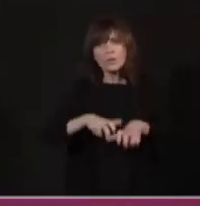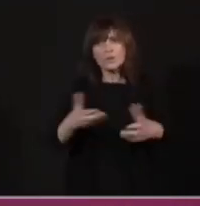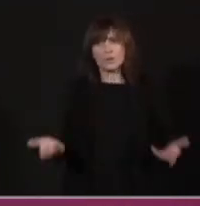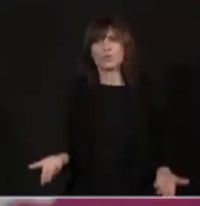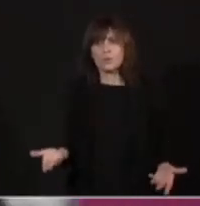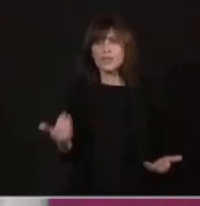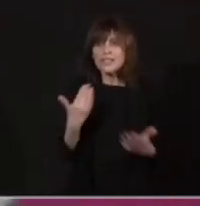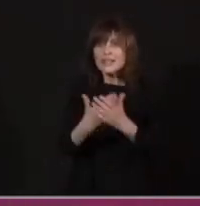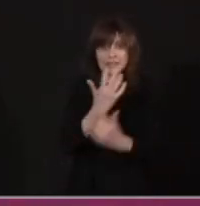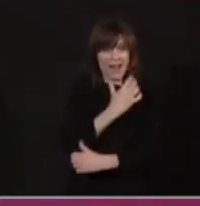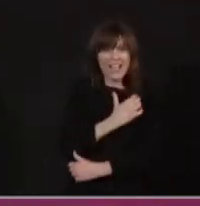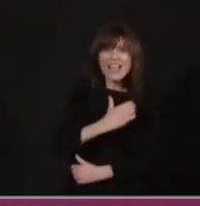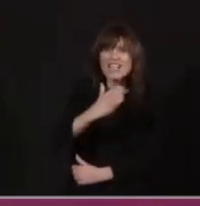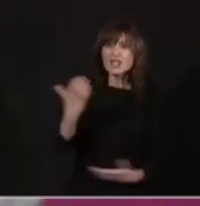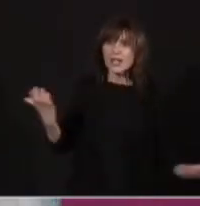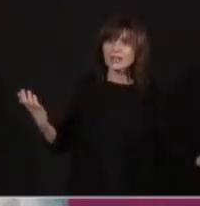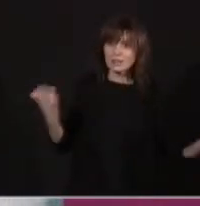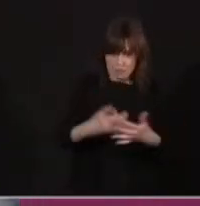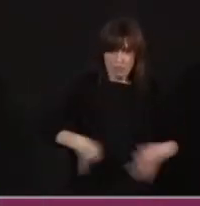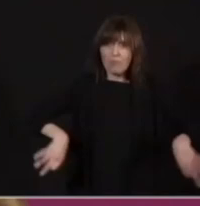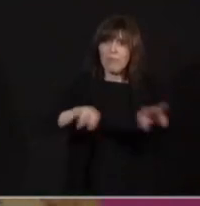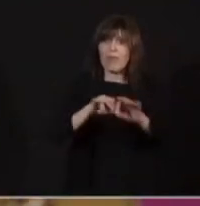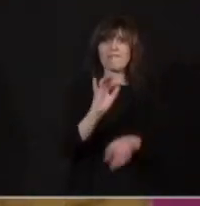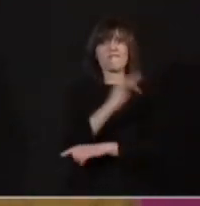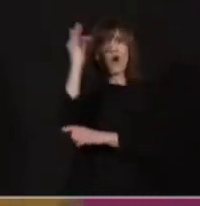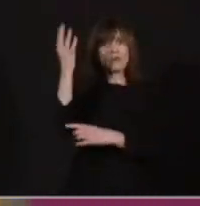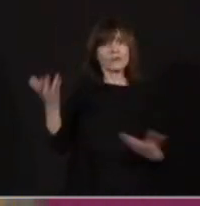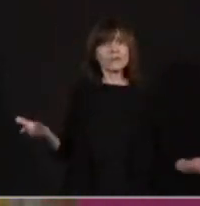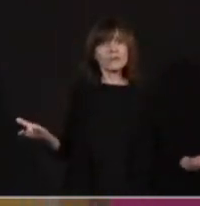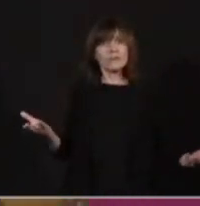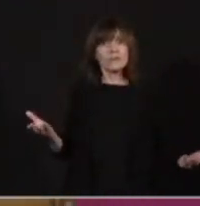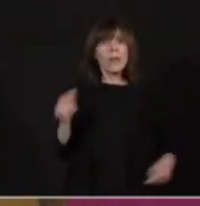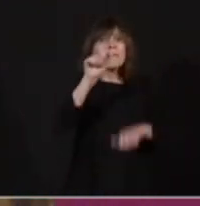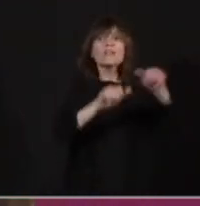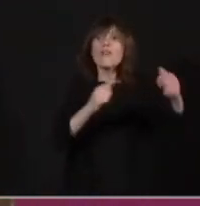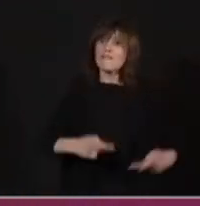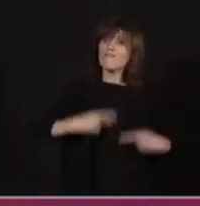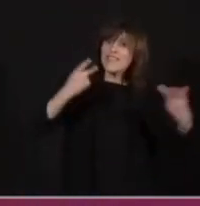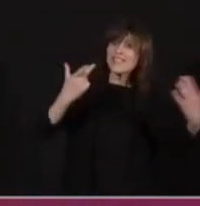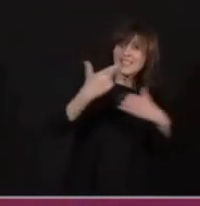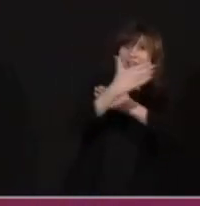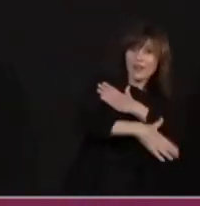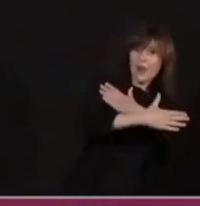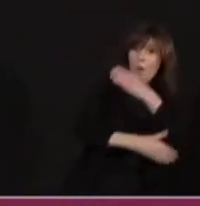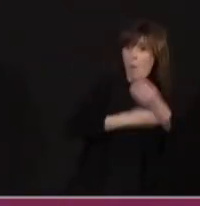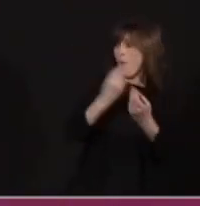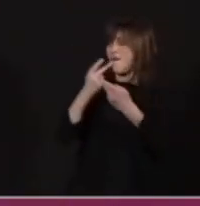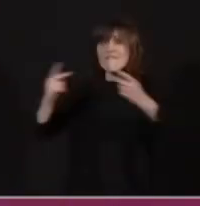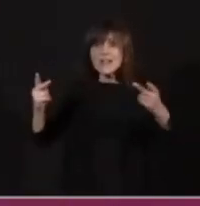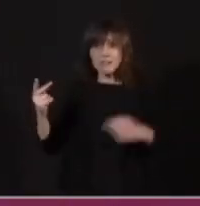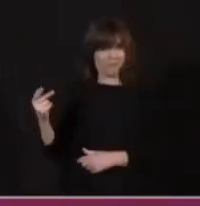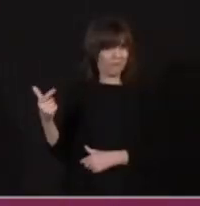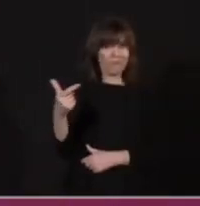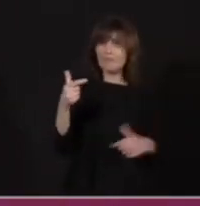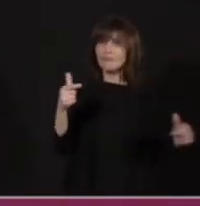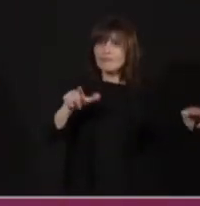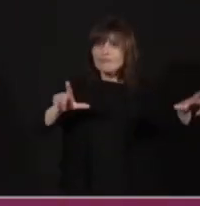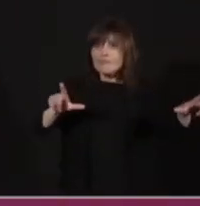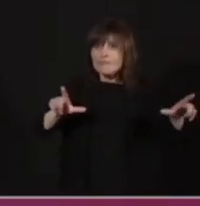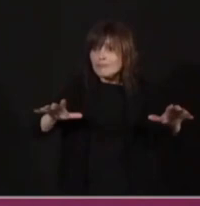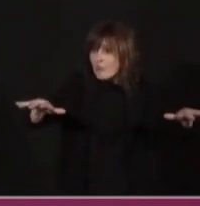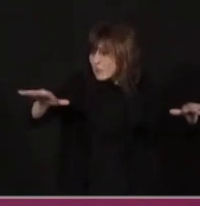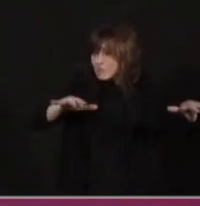l'agriculture, c'est la richesse de notre pays. Et les ruraux, les urbains comme les ruraux, ont droit, eux